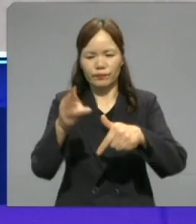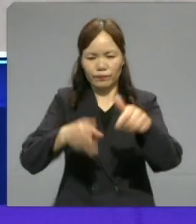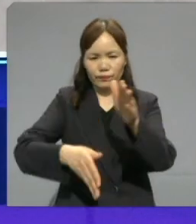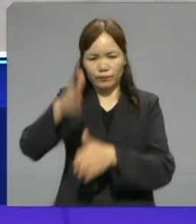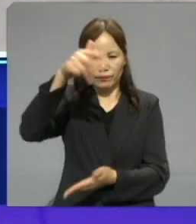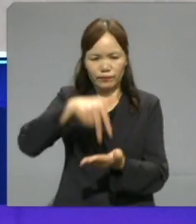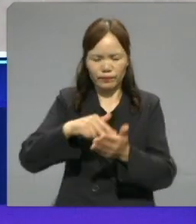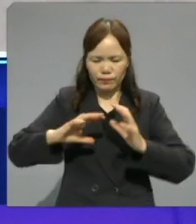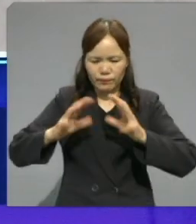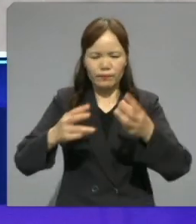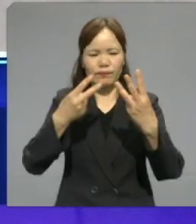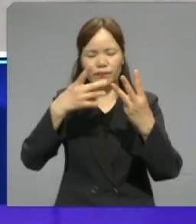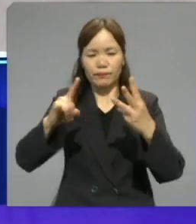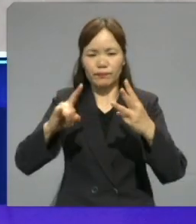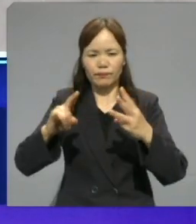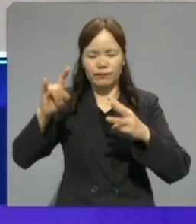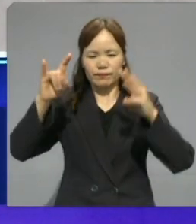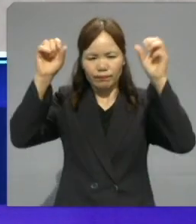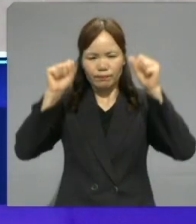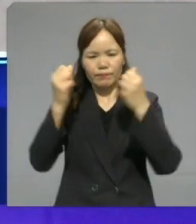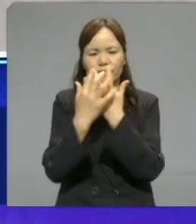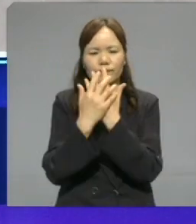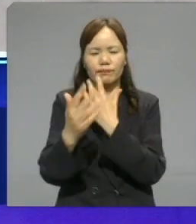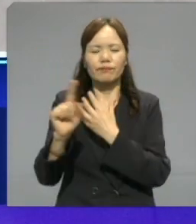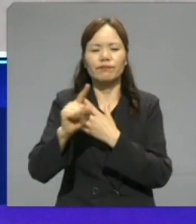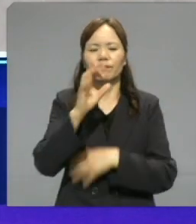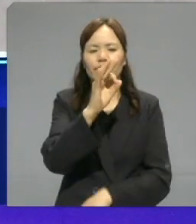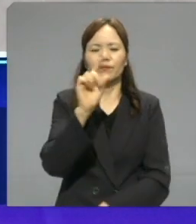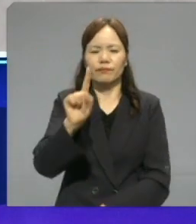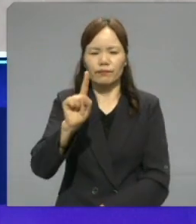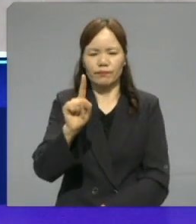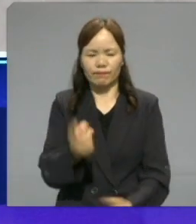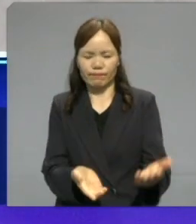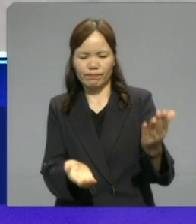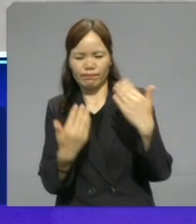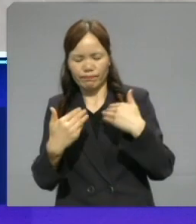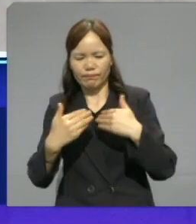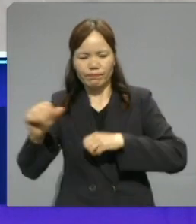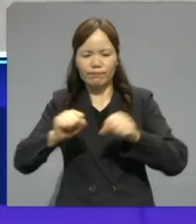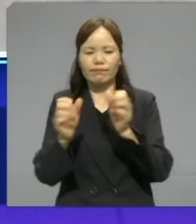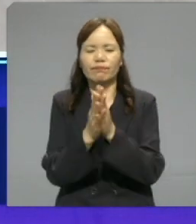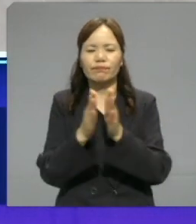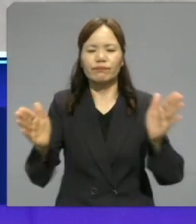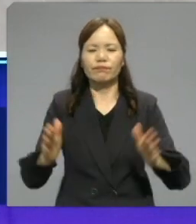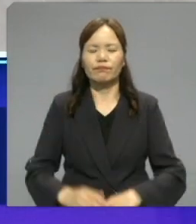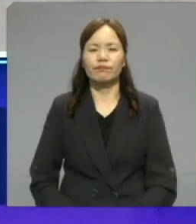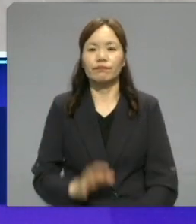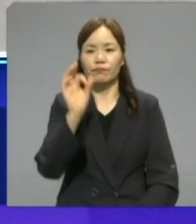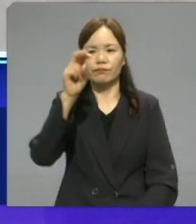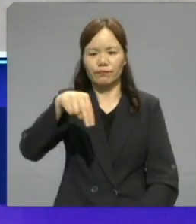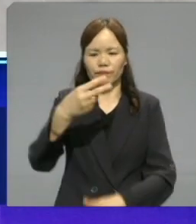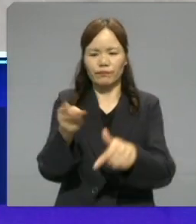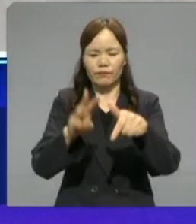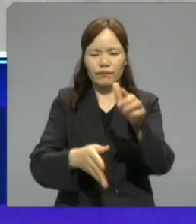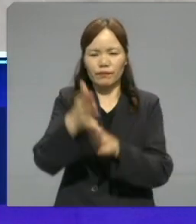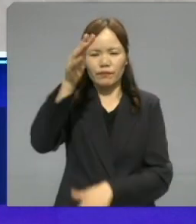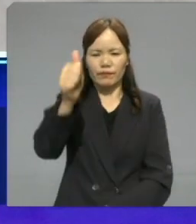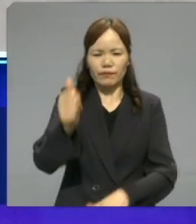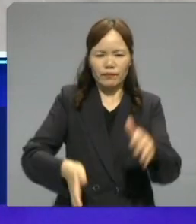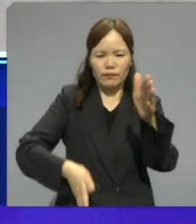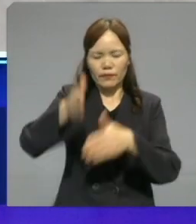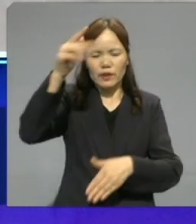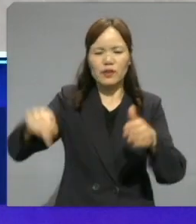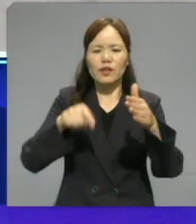인천시가 세계 3대 스포츠 대회 중 하나인 F1 그랑프리 유치를 본격화했습니다. 유정복 인천시장은 도심